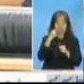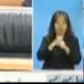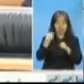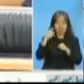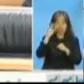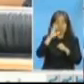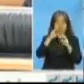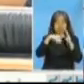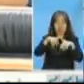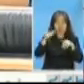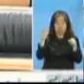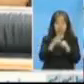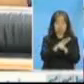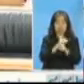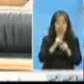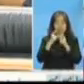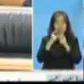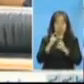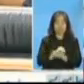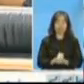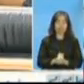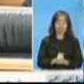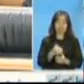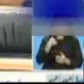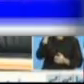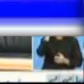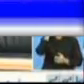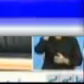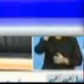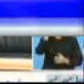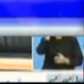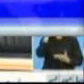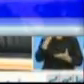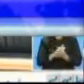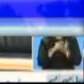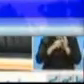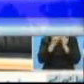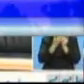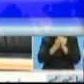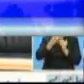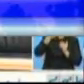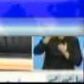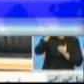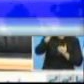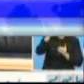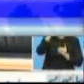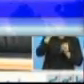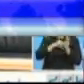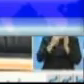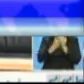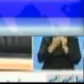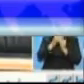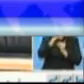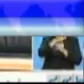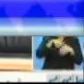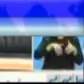ของเขามีโกงอะไรบ้าง เราจะเชื่อใจได้ยังไงฮะว่าเงินภาษีของพี่น้องประชาชน 2.4 ล้านล้าน